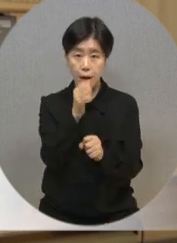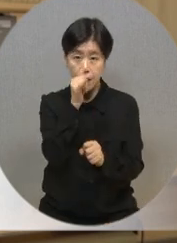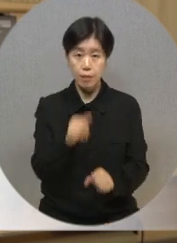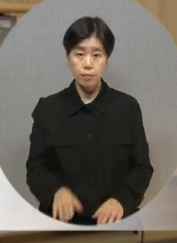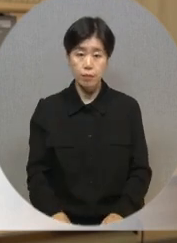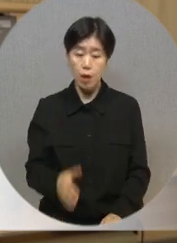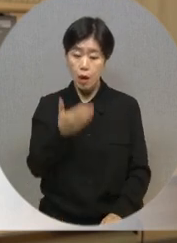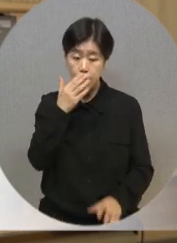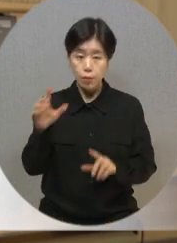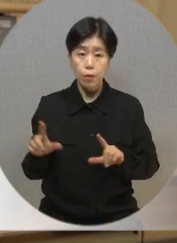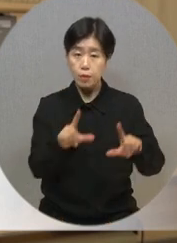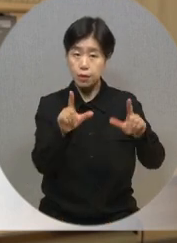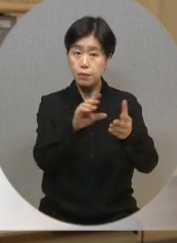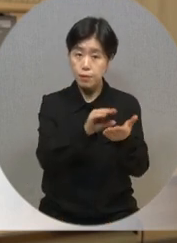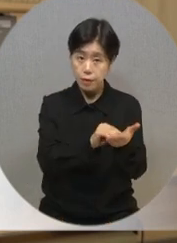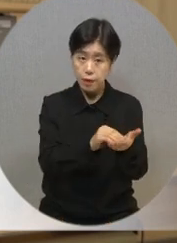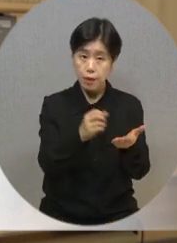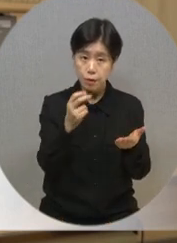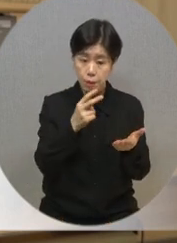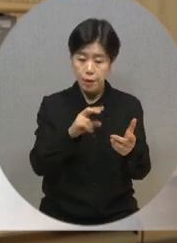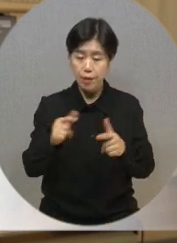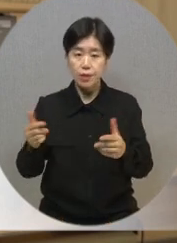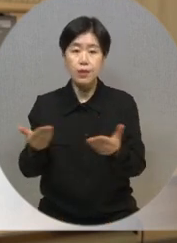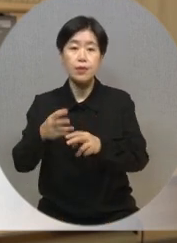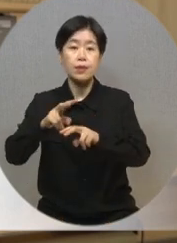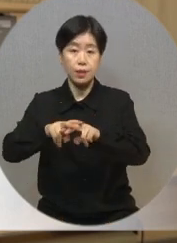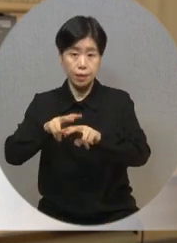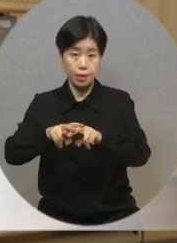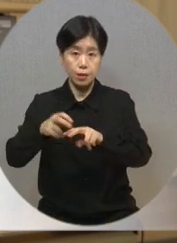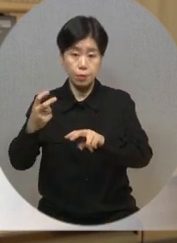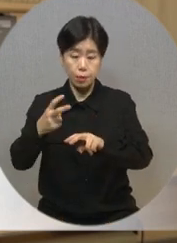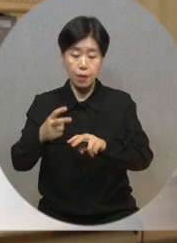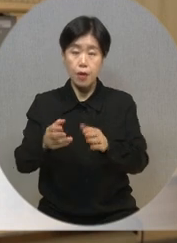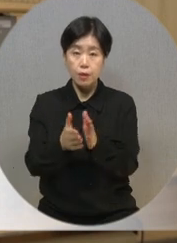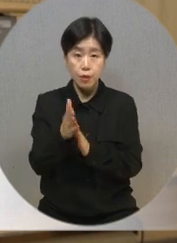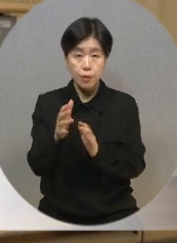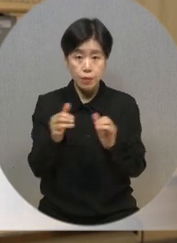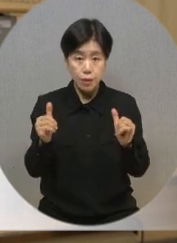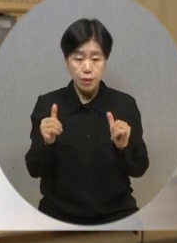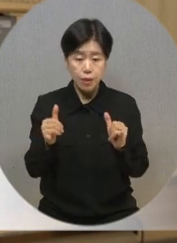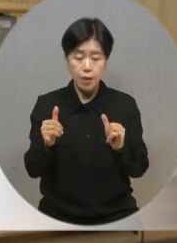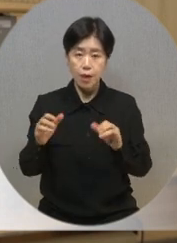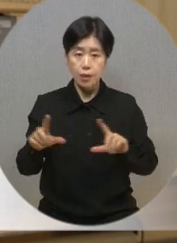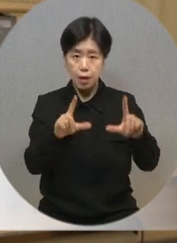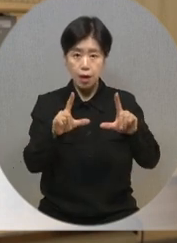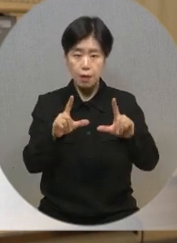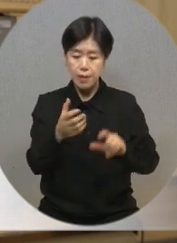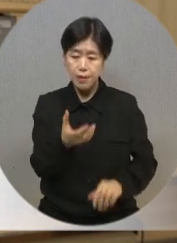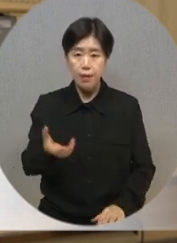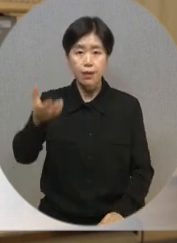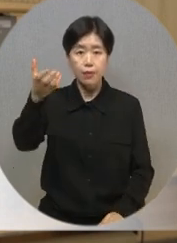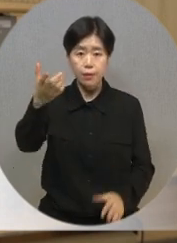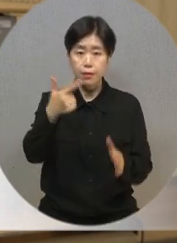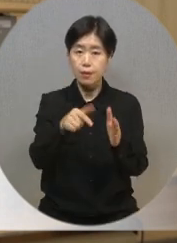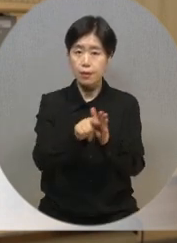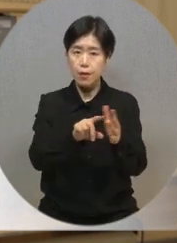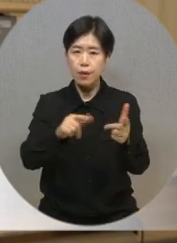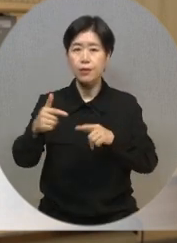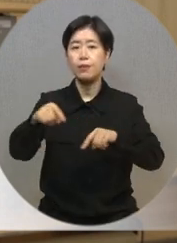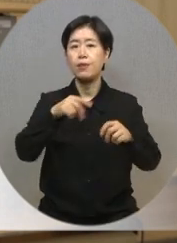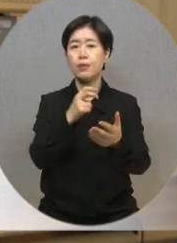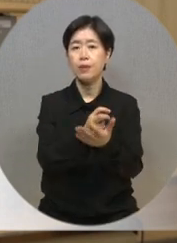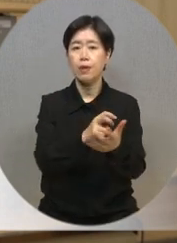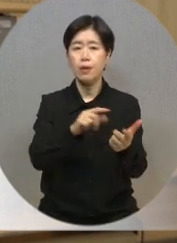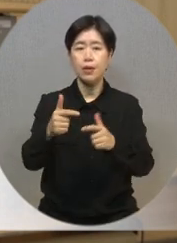먹고 사는 문제 그리고 양질의 일자리 그리고 지역 주민의 삶의 질 향상을 위해서 좋은 정책적인